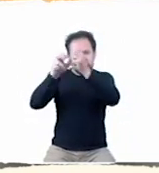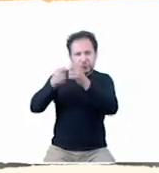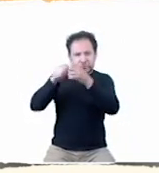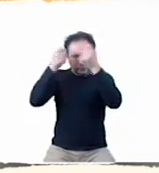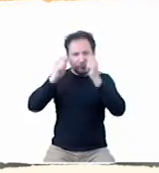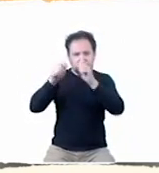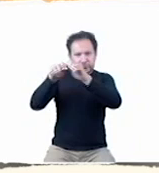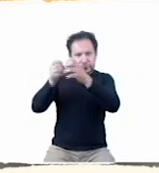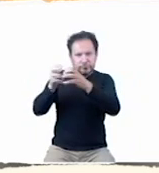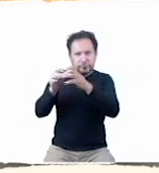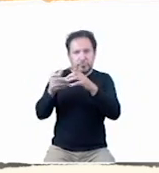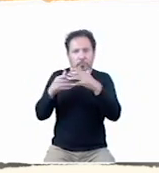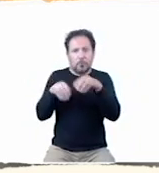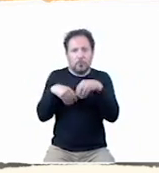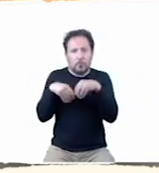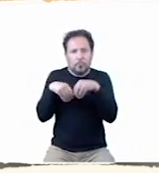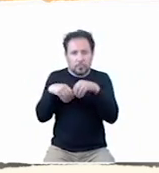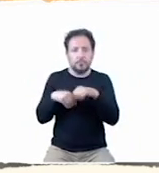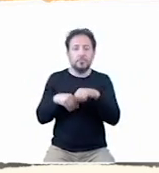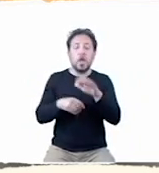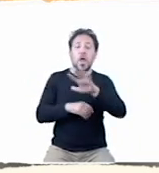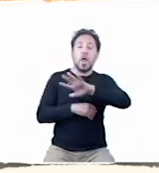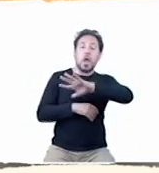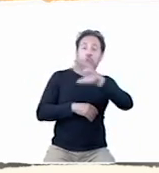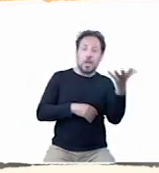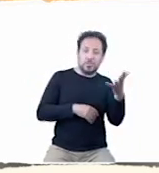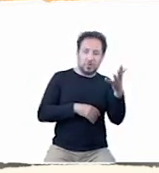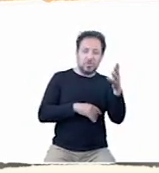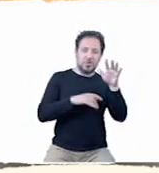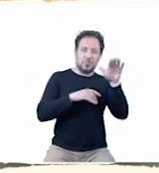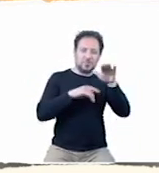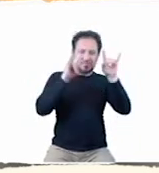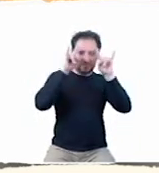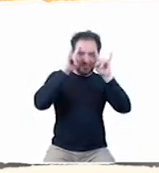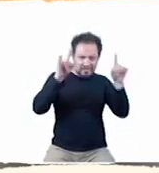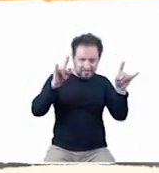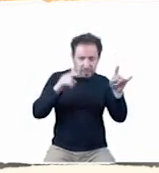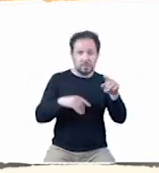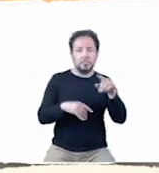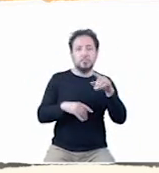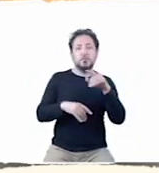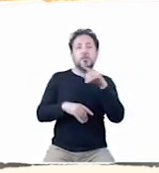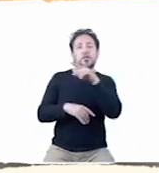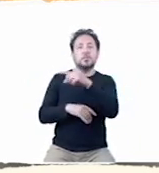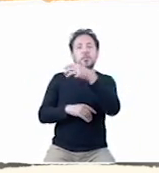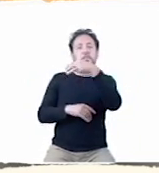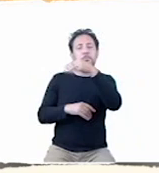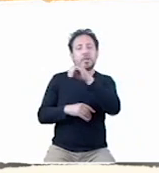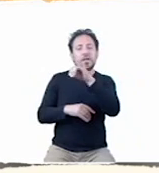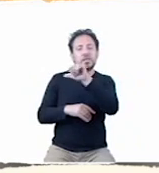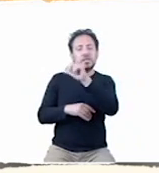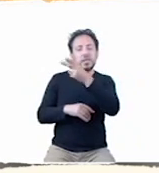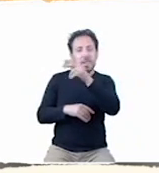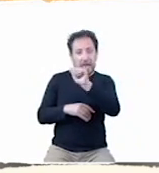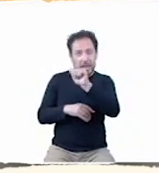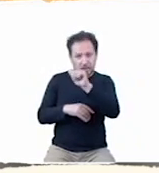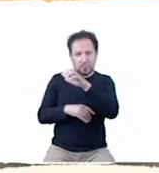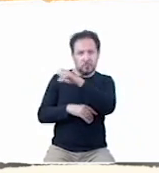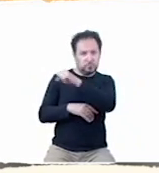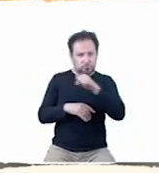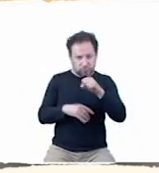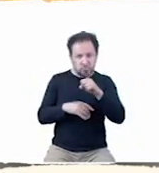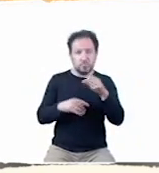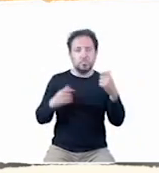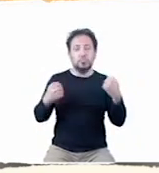il mento. L'altro piccolo mostro mise una giacca a Miscia e degli stivaletti morbidi alle